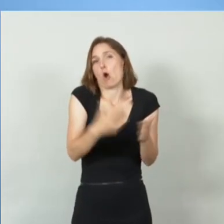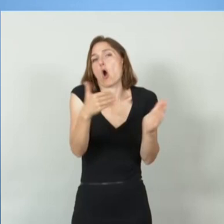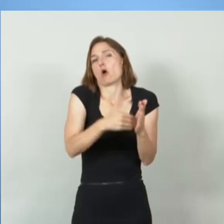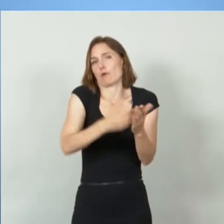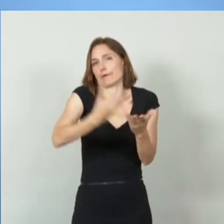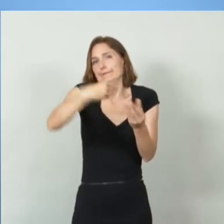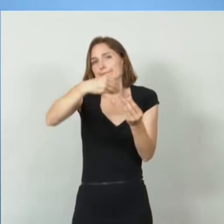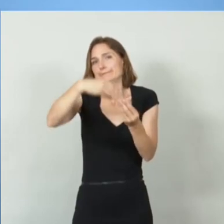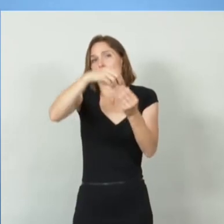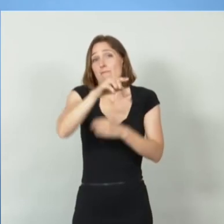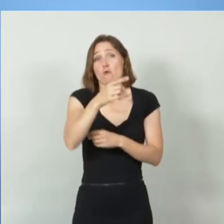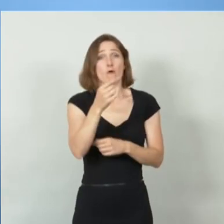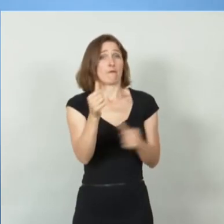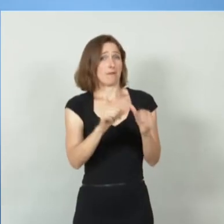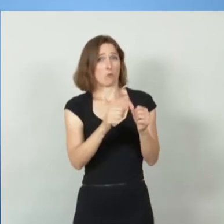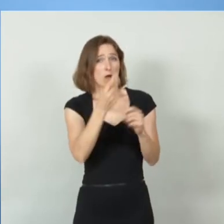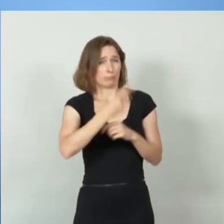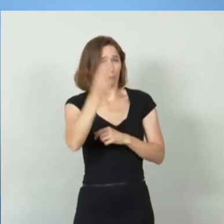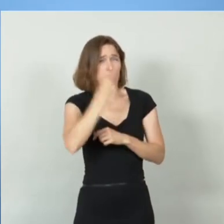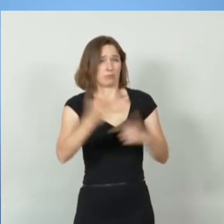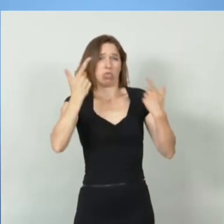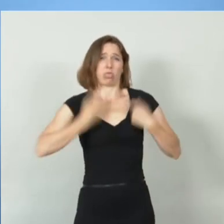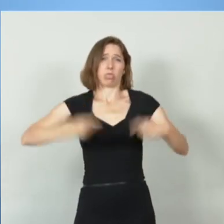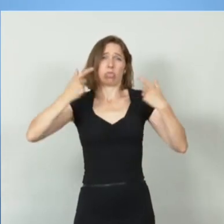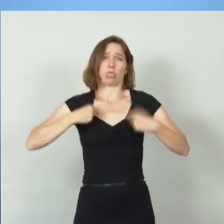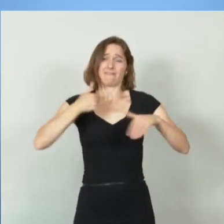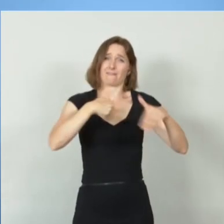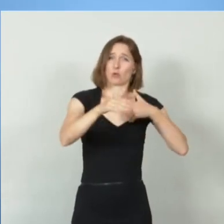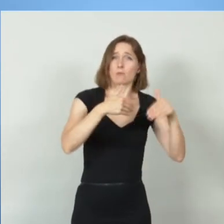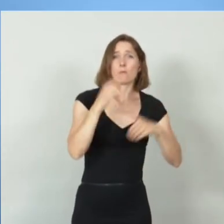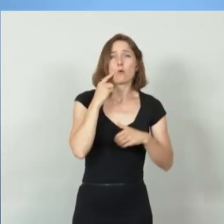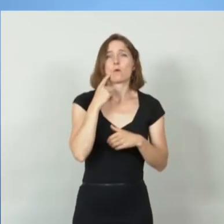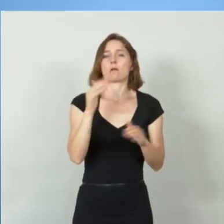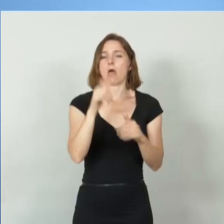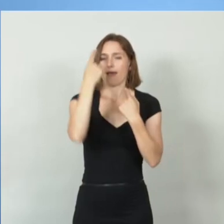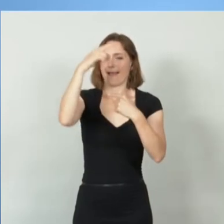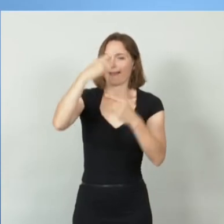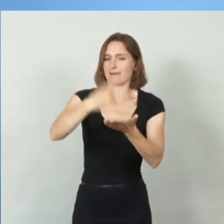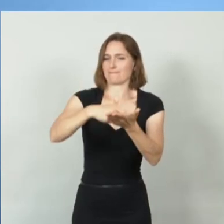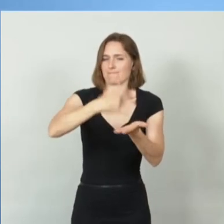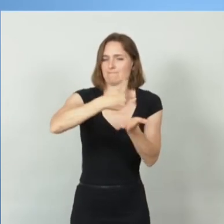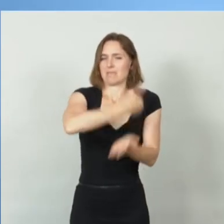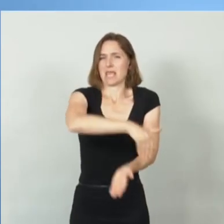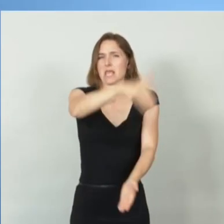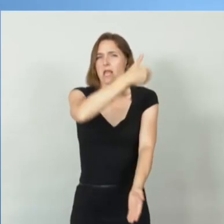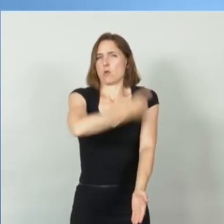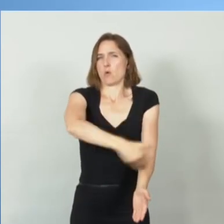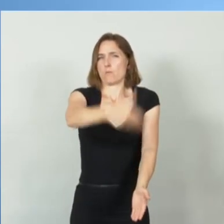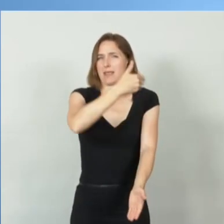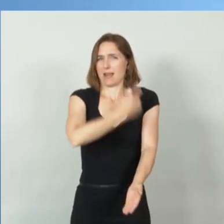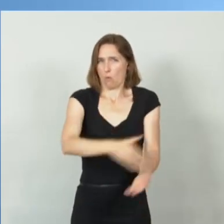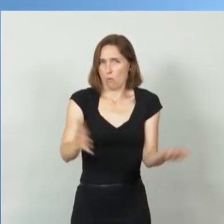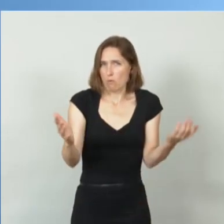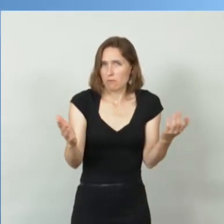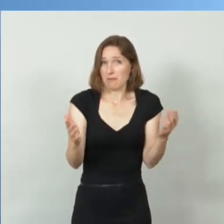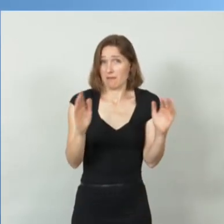plus en plus en fonctionnement car sur les millions d'impôts supplémentaires par an en 2023 vous l'avez même vous-même présenter lors du budget